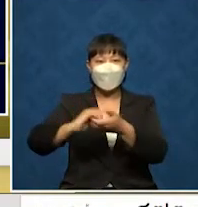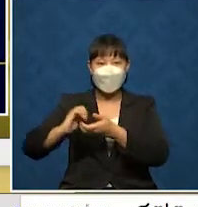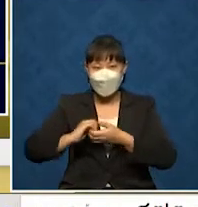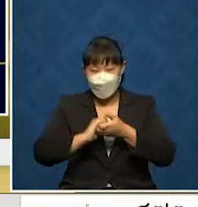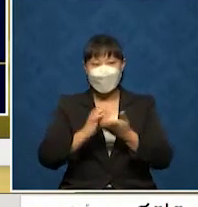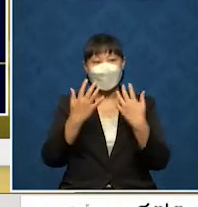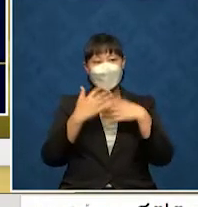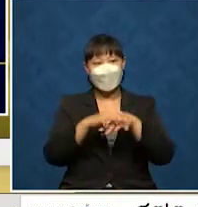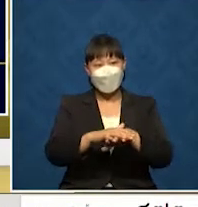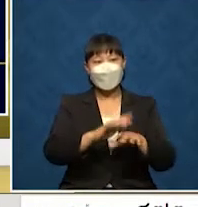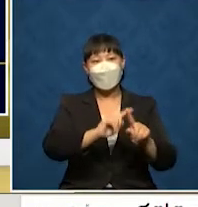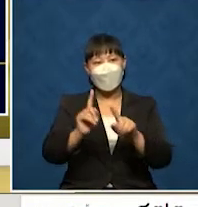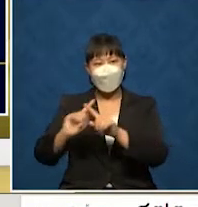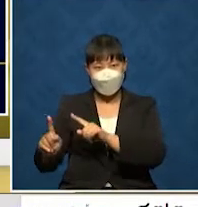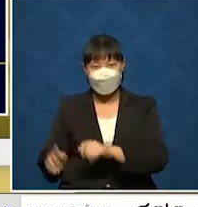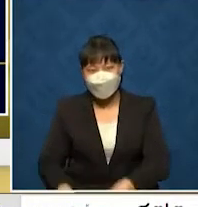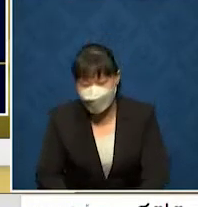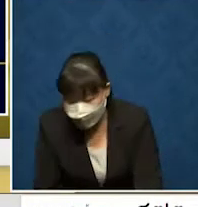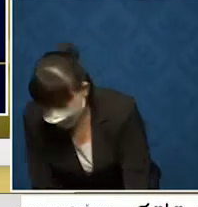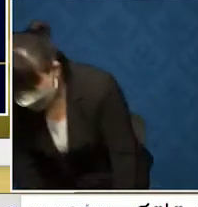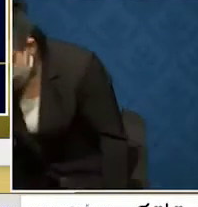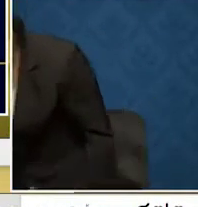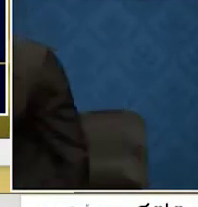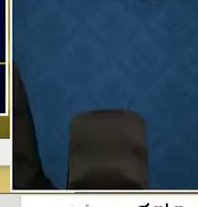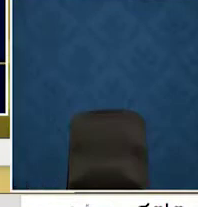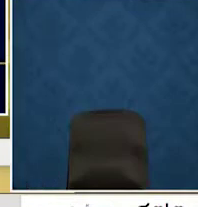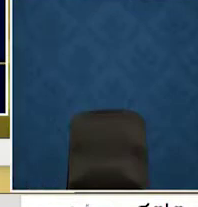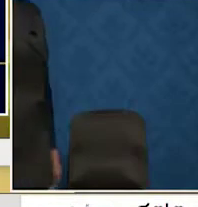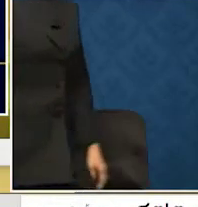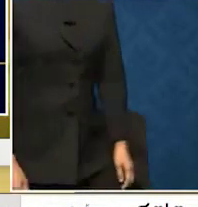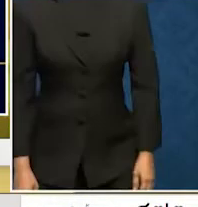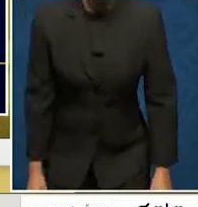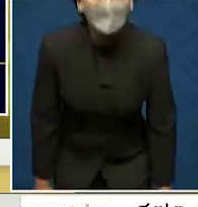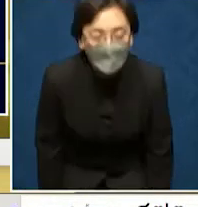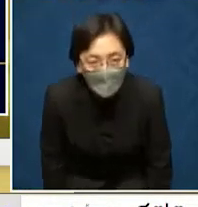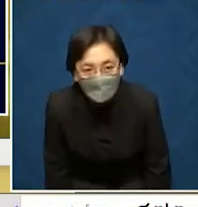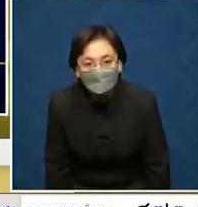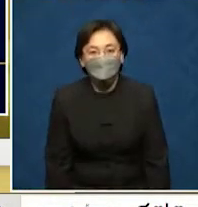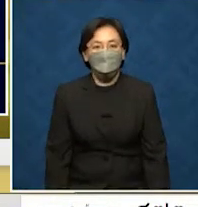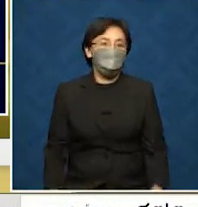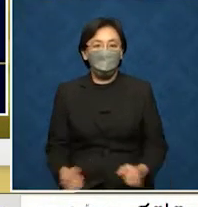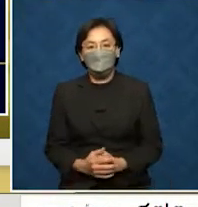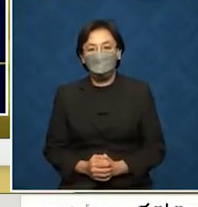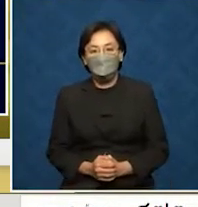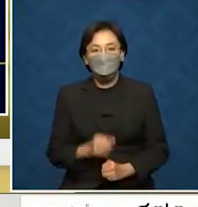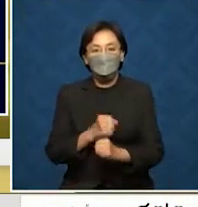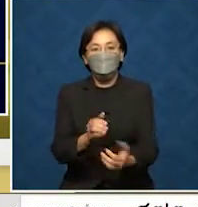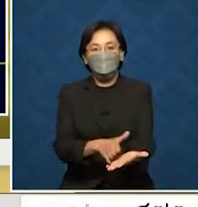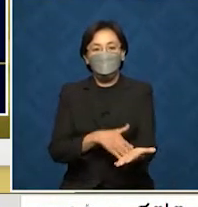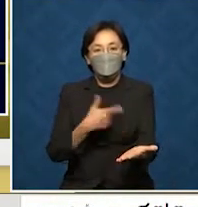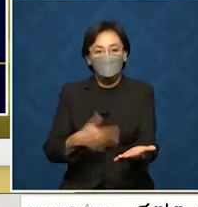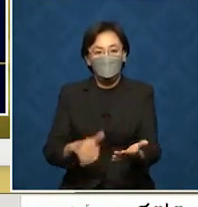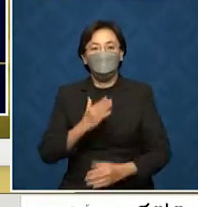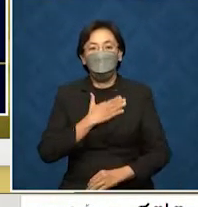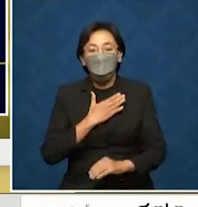เนินการเป็นเรื่องที่ได้ดำเนินการมานานนะครับแต่เราจะเ